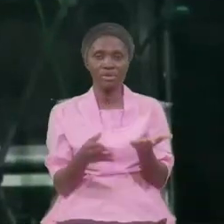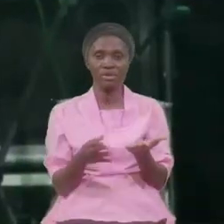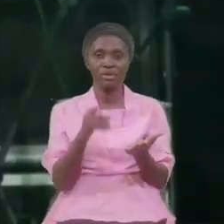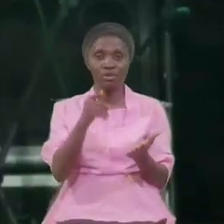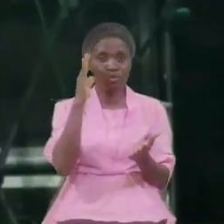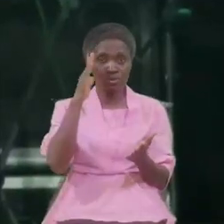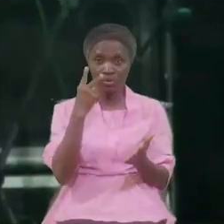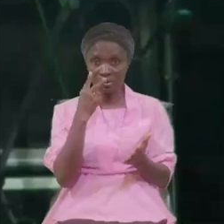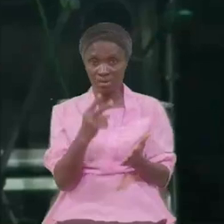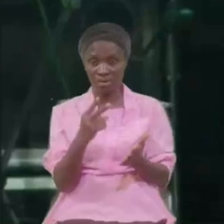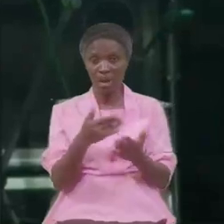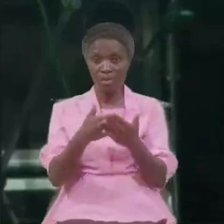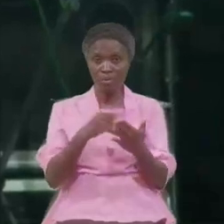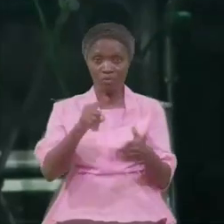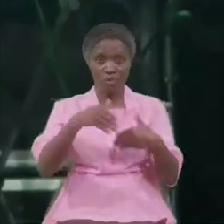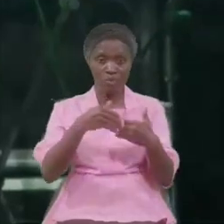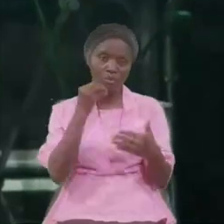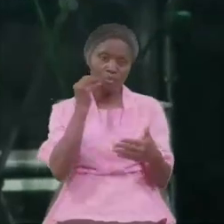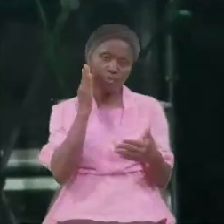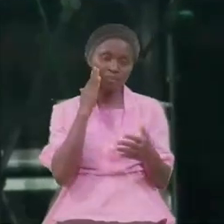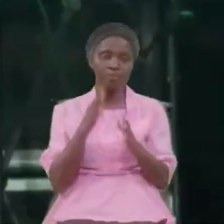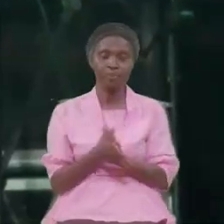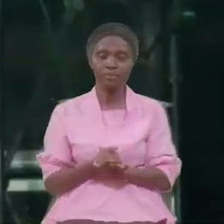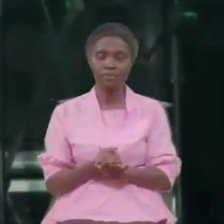peu, vous allez recevoir avant de partir.